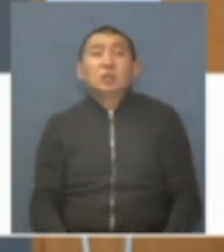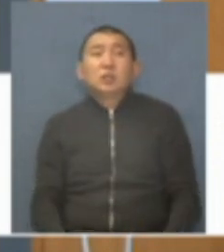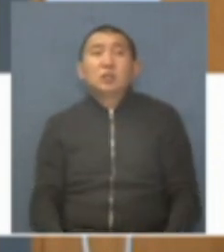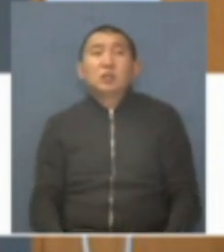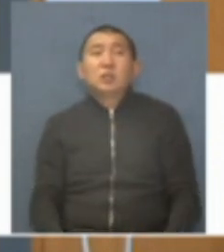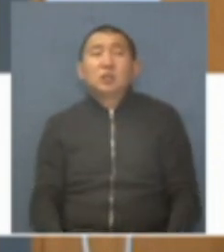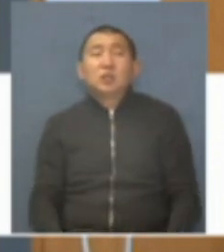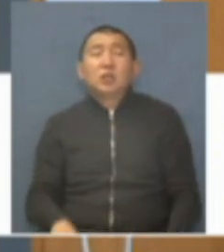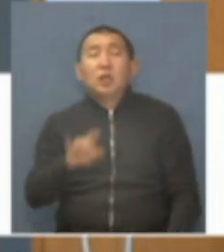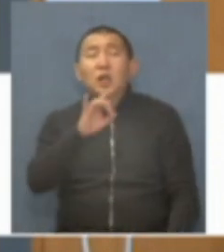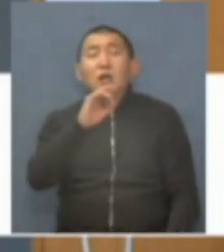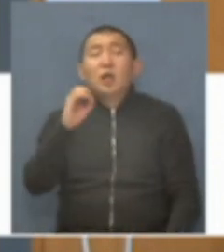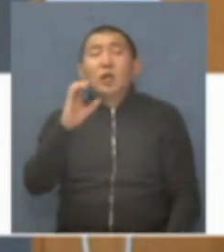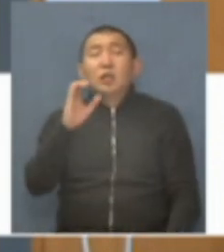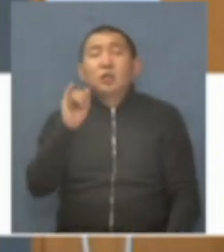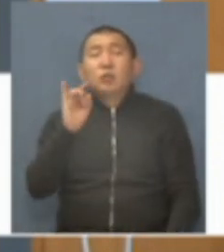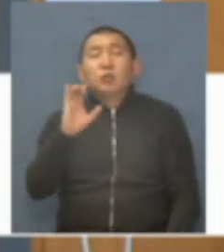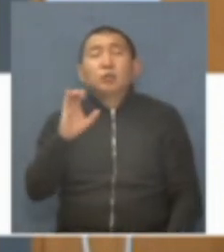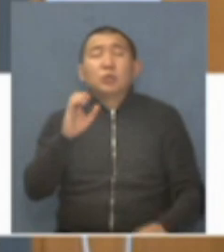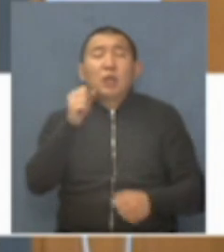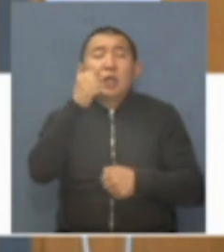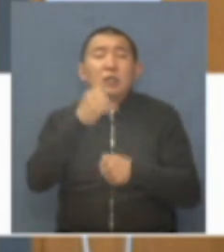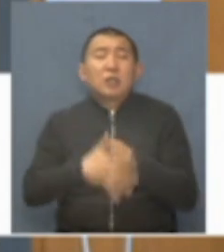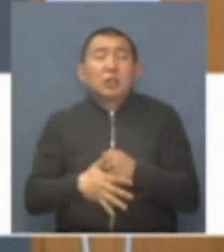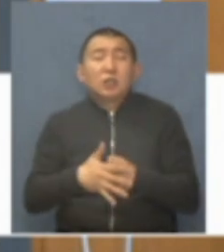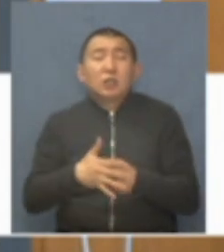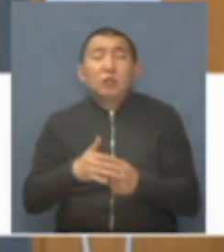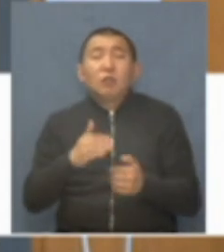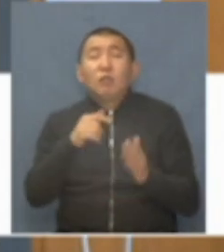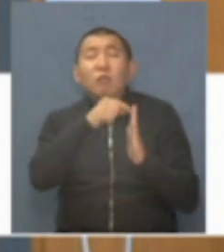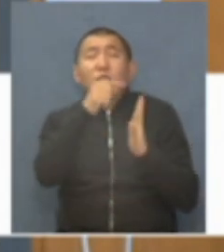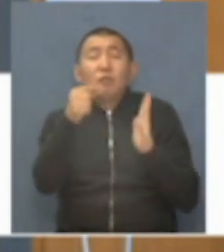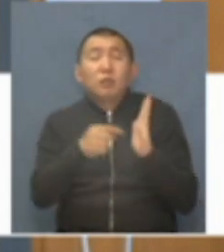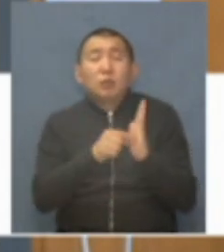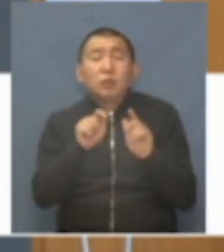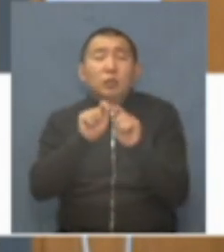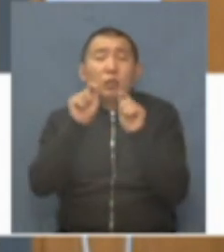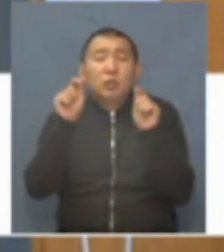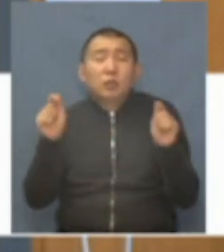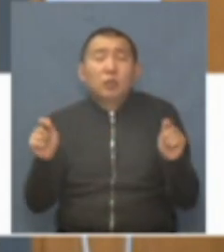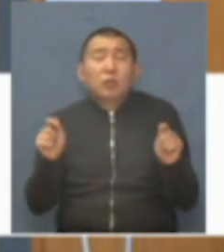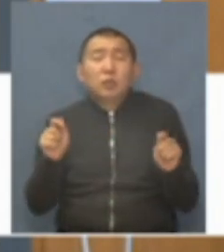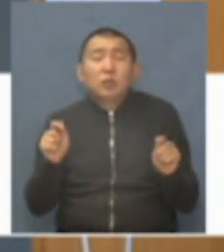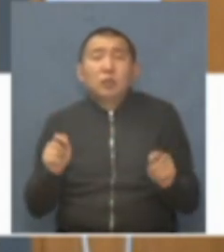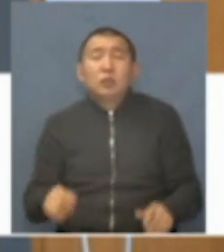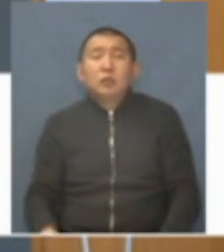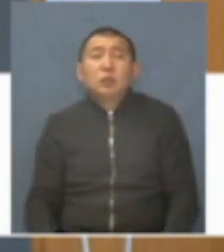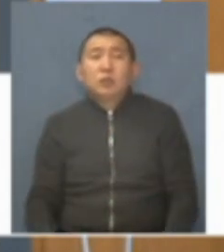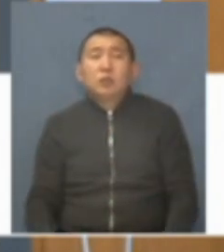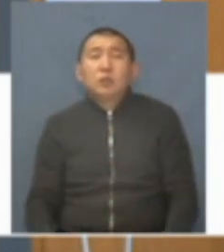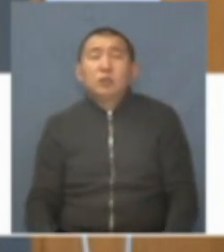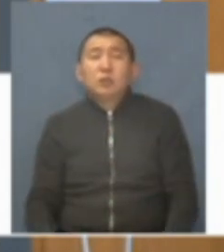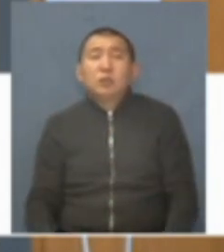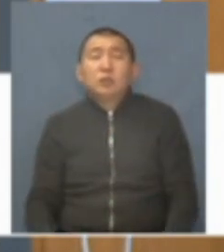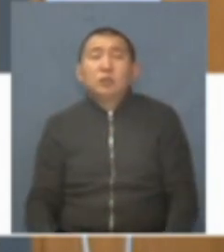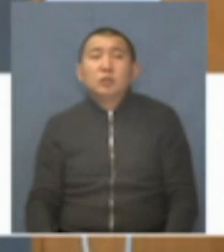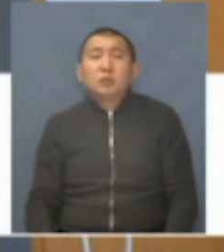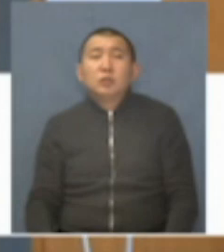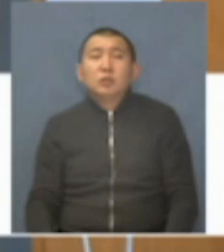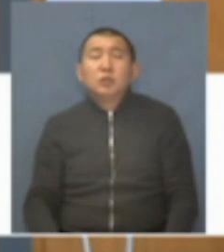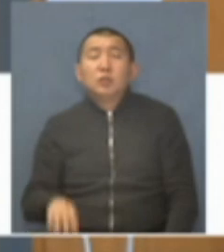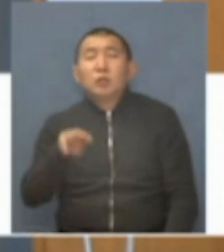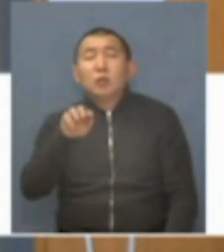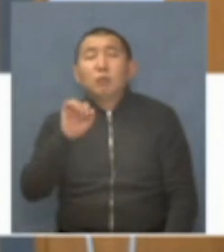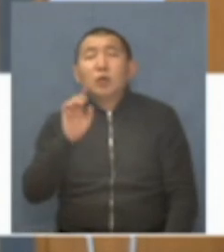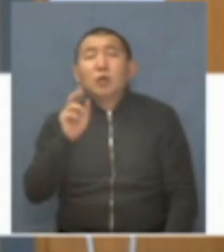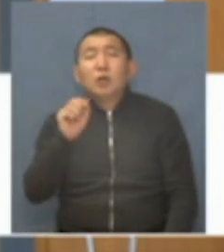районных. На данный момент у нас проработается вопрос по созданию 2 молодежных ресурсных центров в новых созданных районах. Это Мархакольский